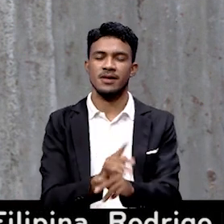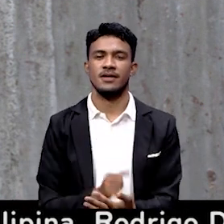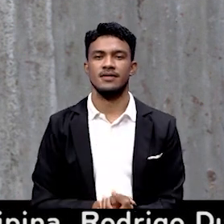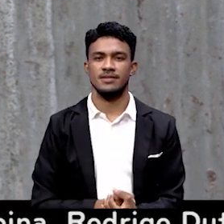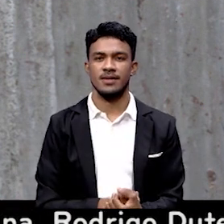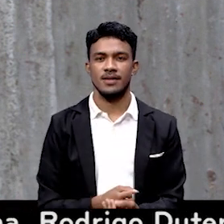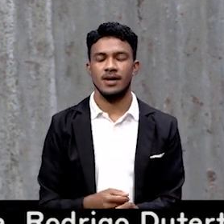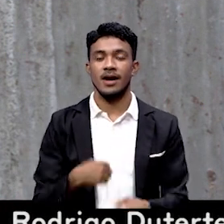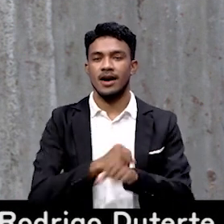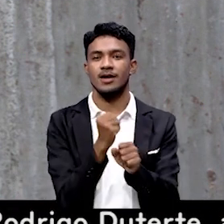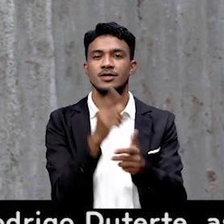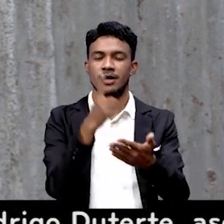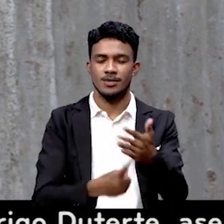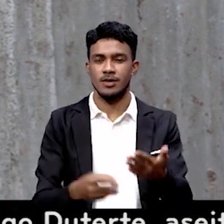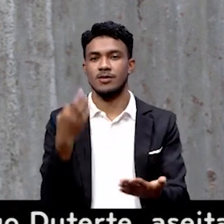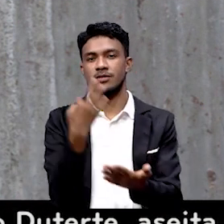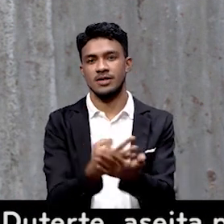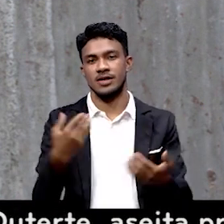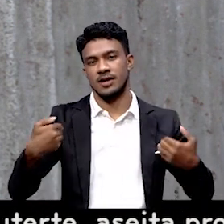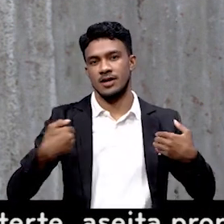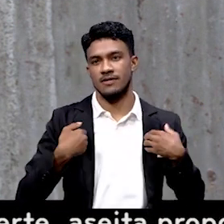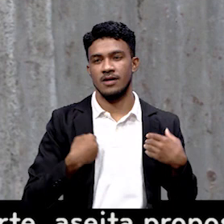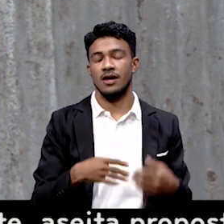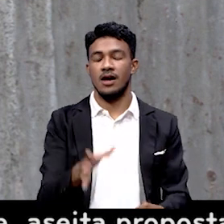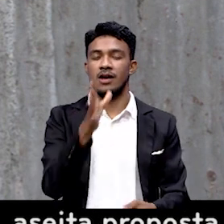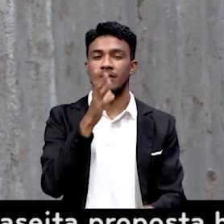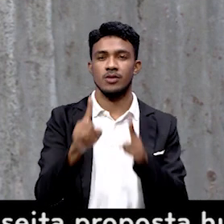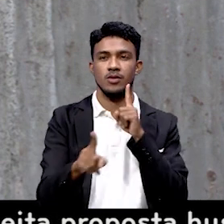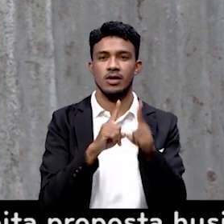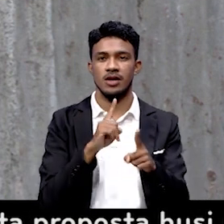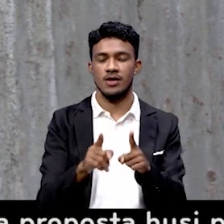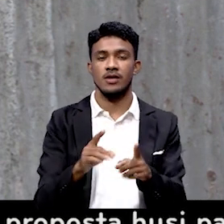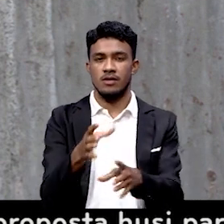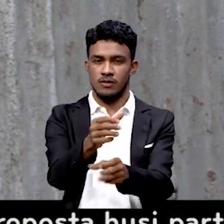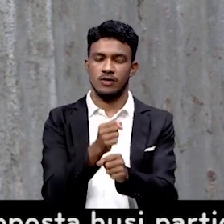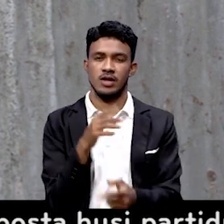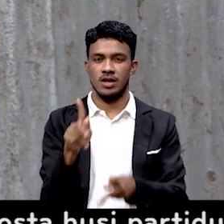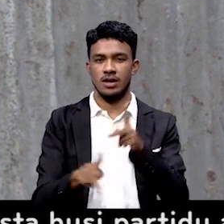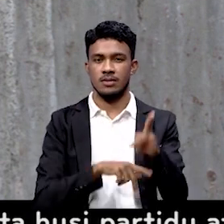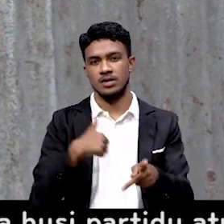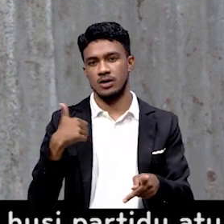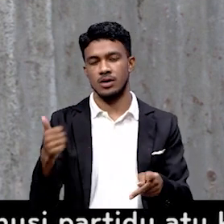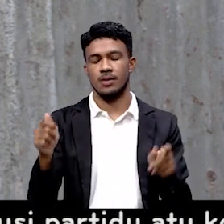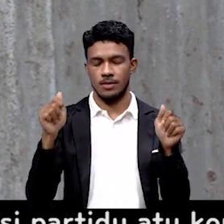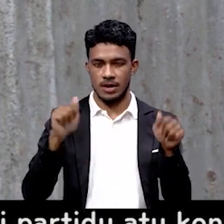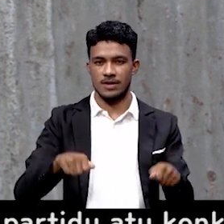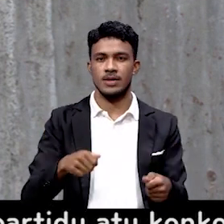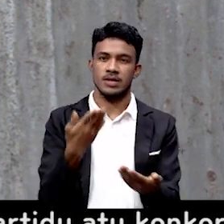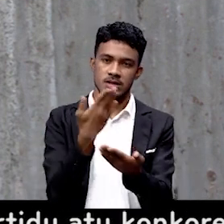ba hal sene mo kosan ihe fal ne ma amadian ba foto helai mania poistem